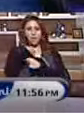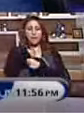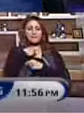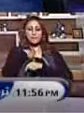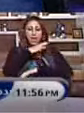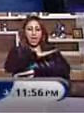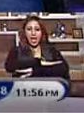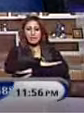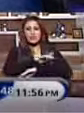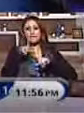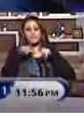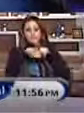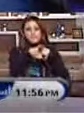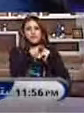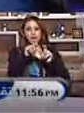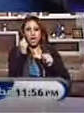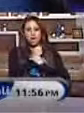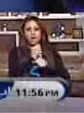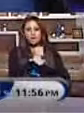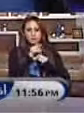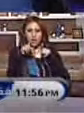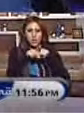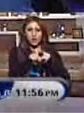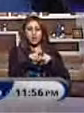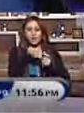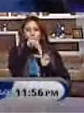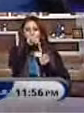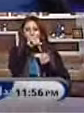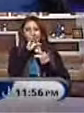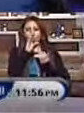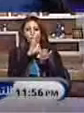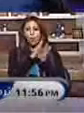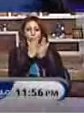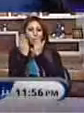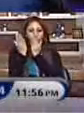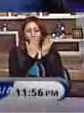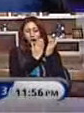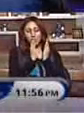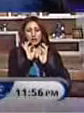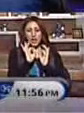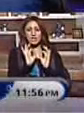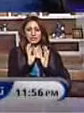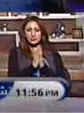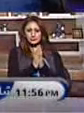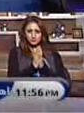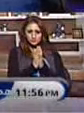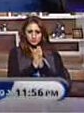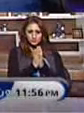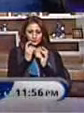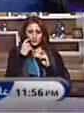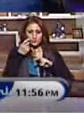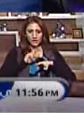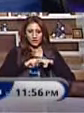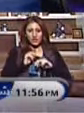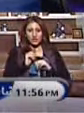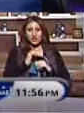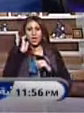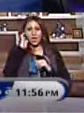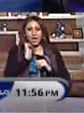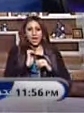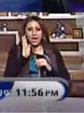او او التطبيق العملي لكتاب الله الحسن البصري و وابو